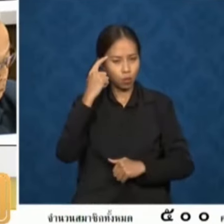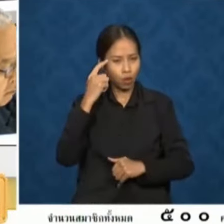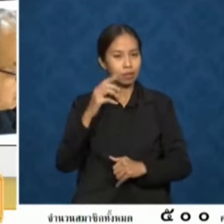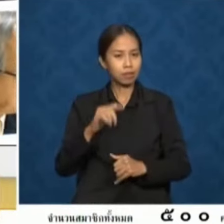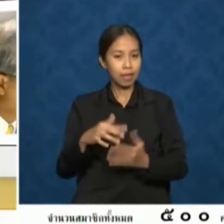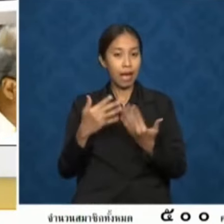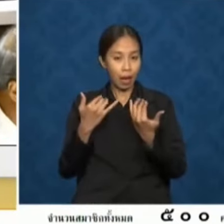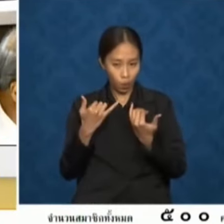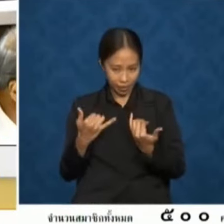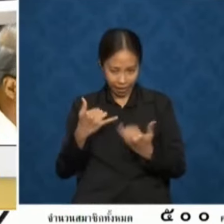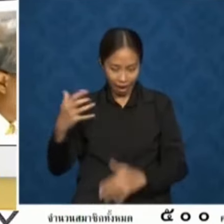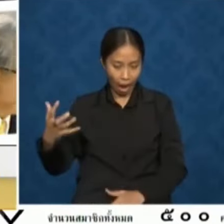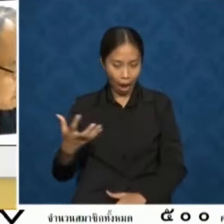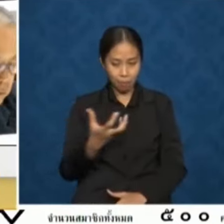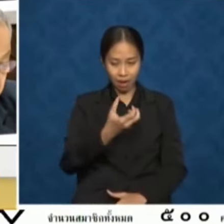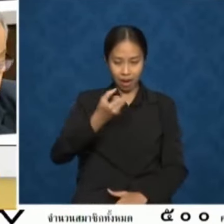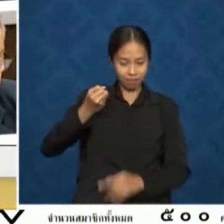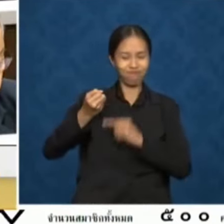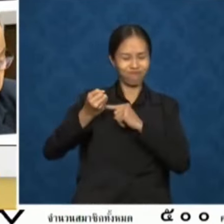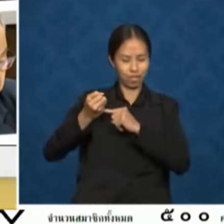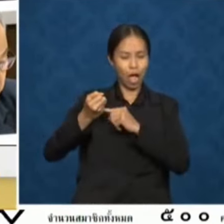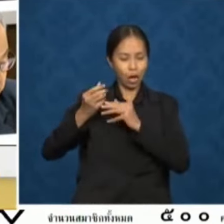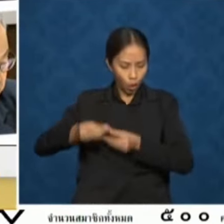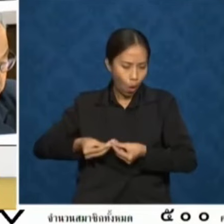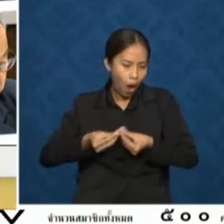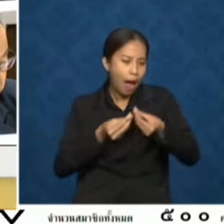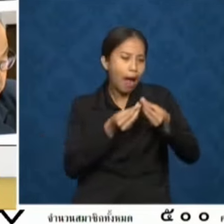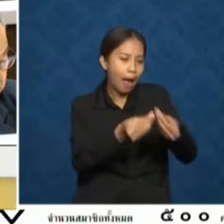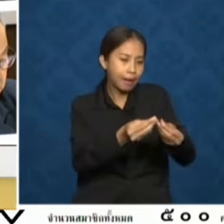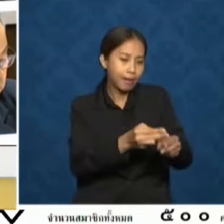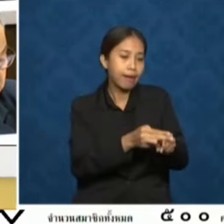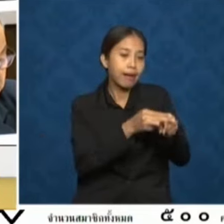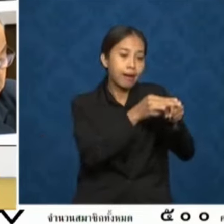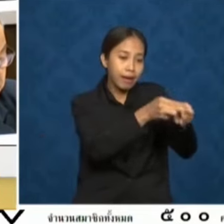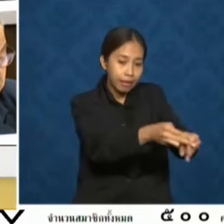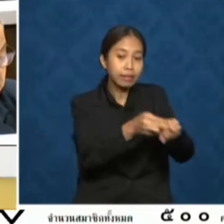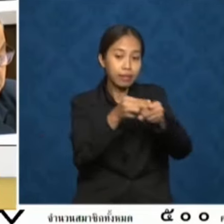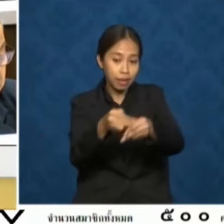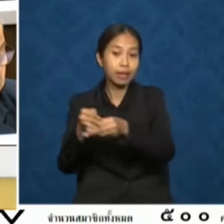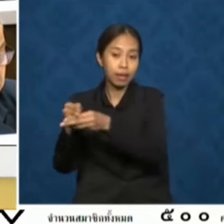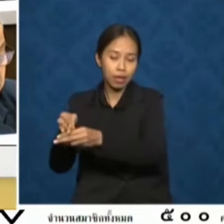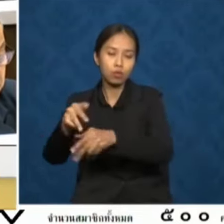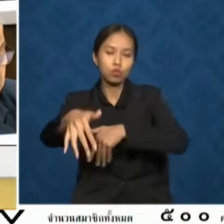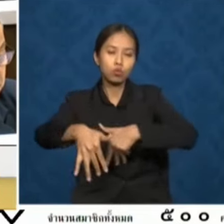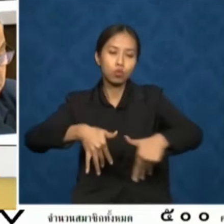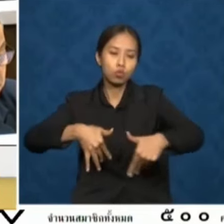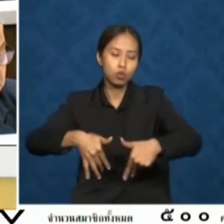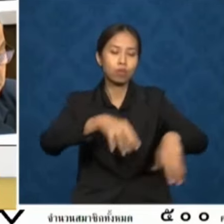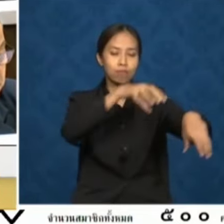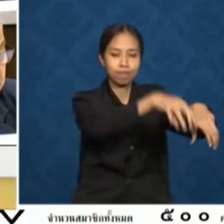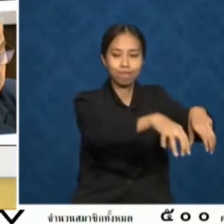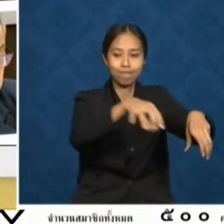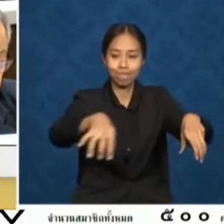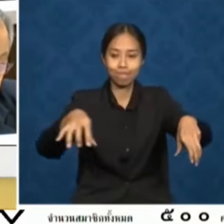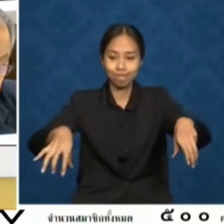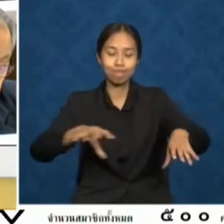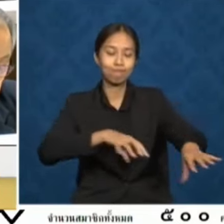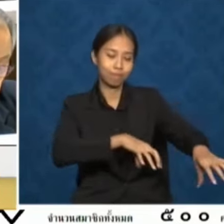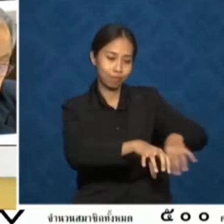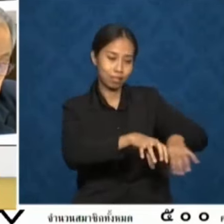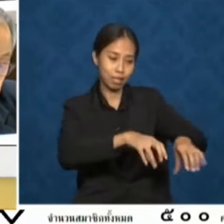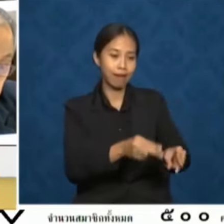คืนอำนาจไปเขาเถอะครับในเรื่องของบุคลากรท้องถิ่นจัดการตัวเองอาจจะมีการ